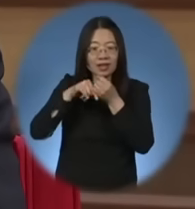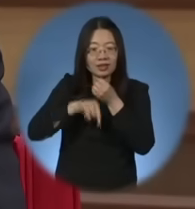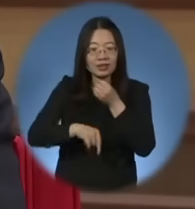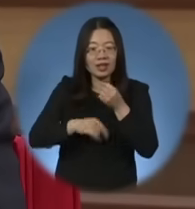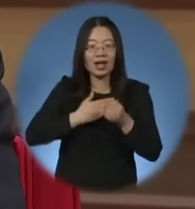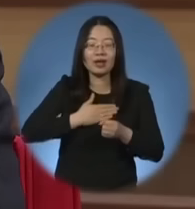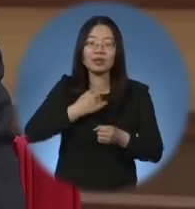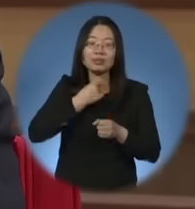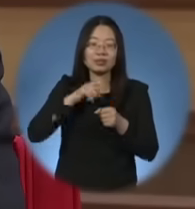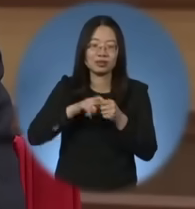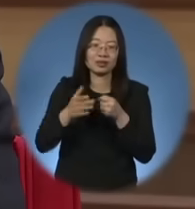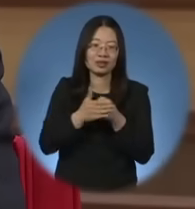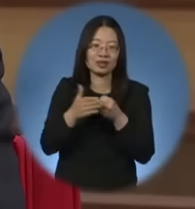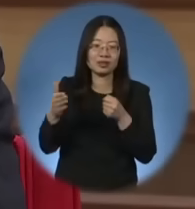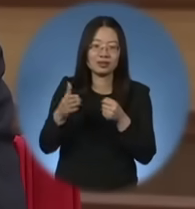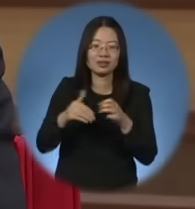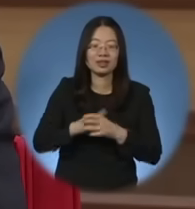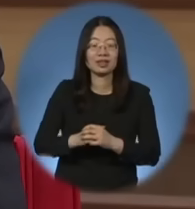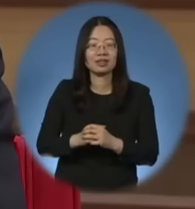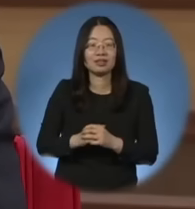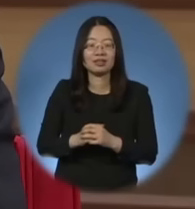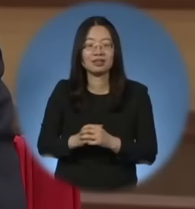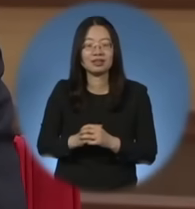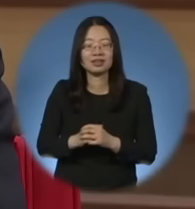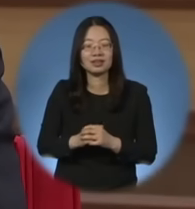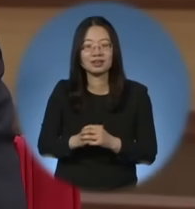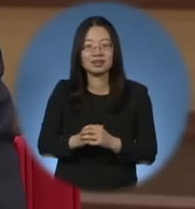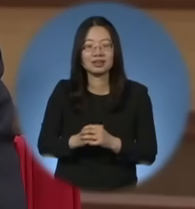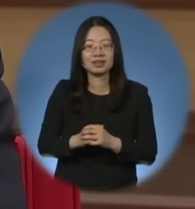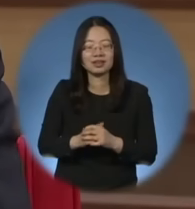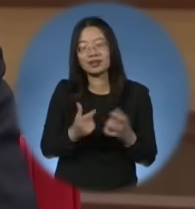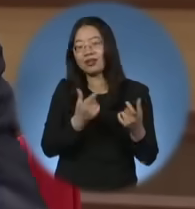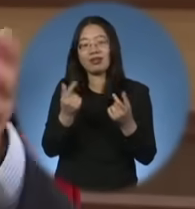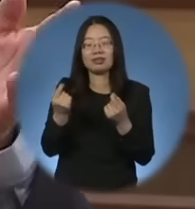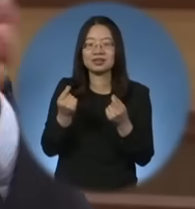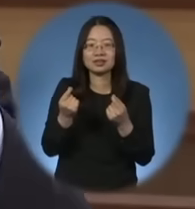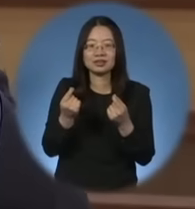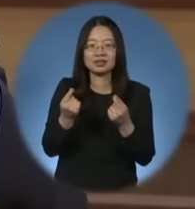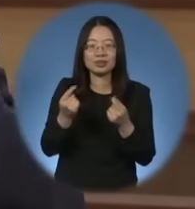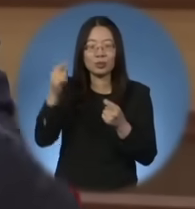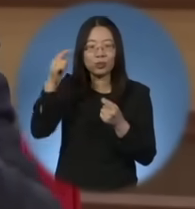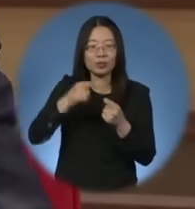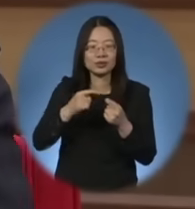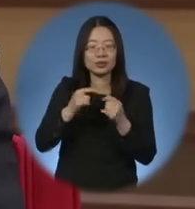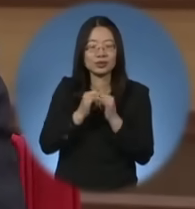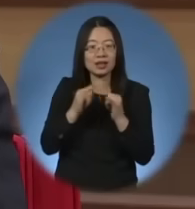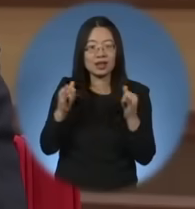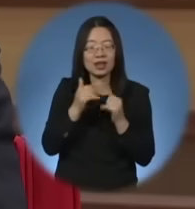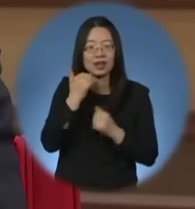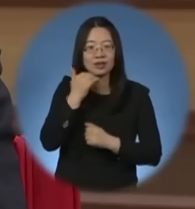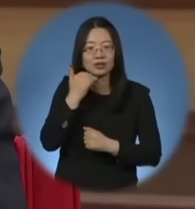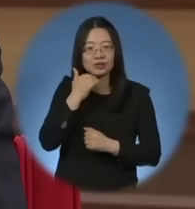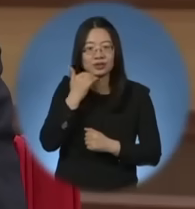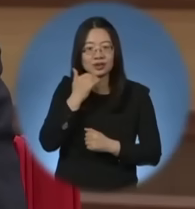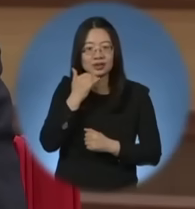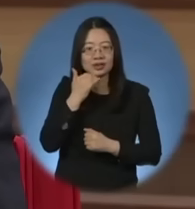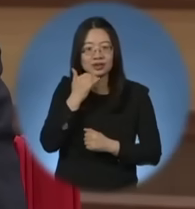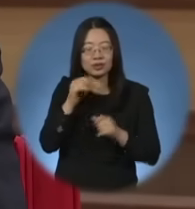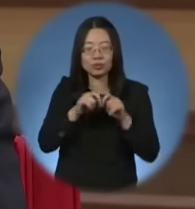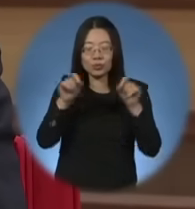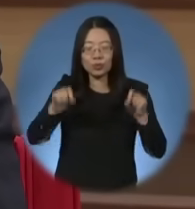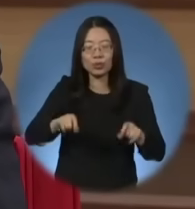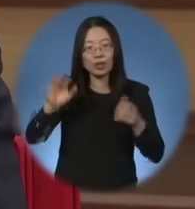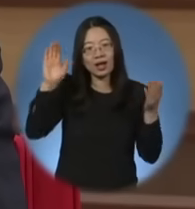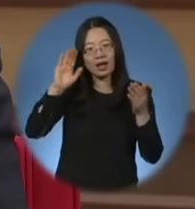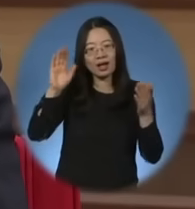깊이 좀 알고 싶었어요네 그때 우리 저 같이 나오는 사람들이 우리 저 저